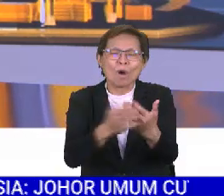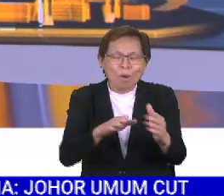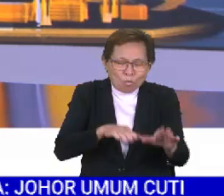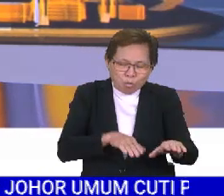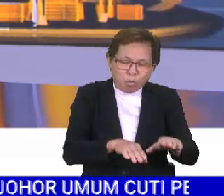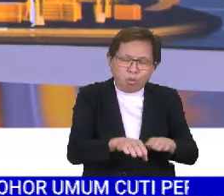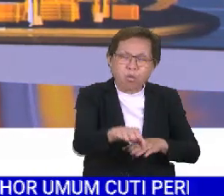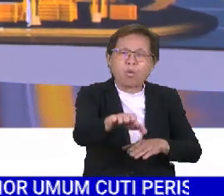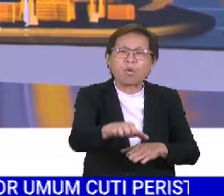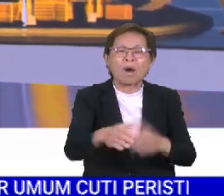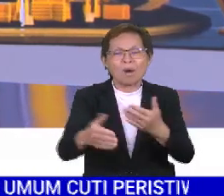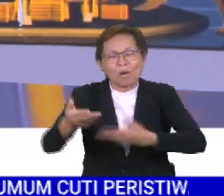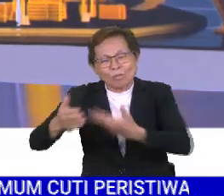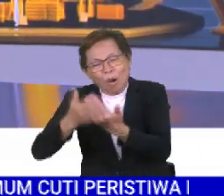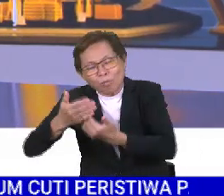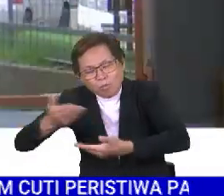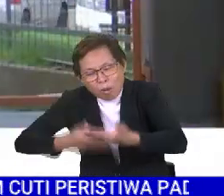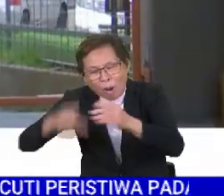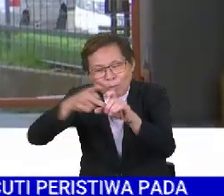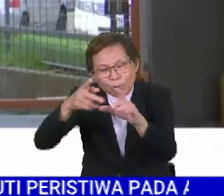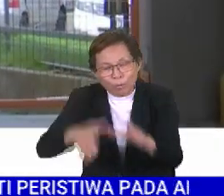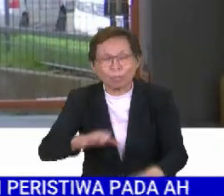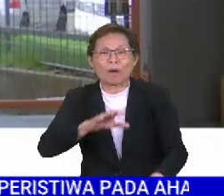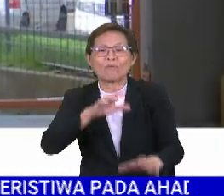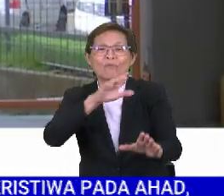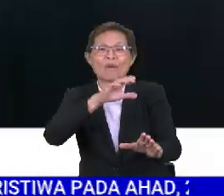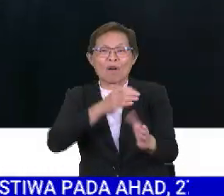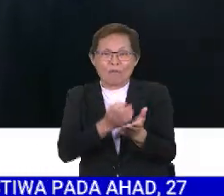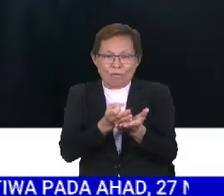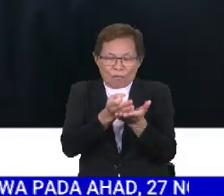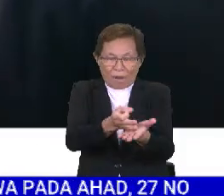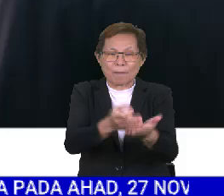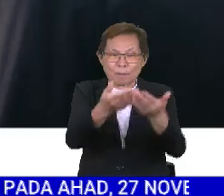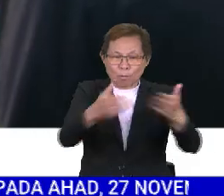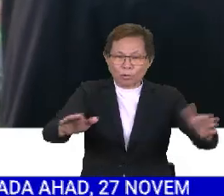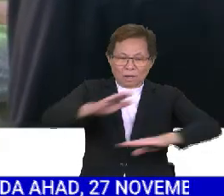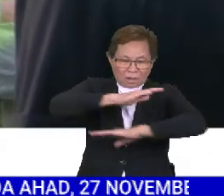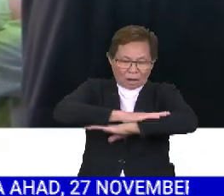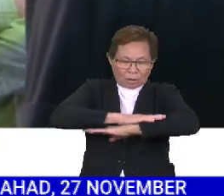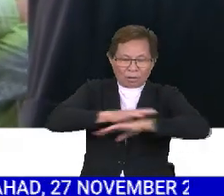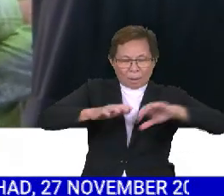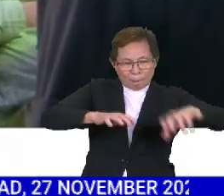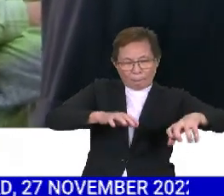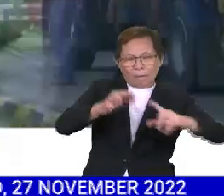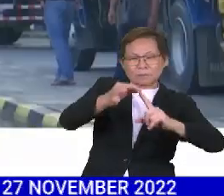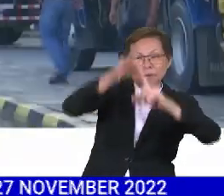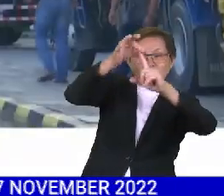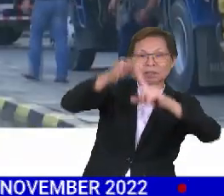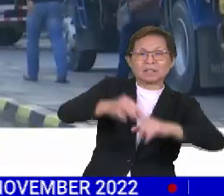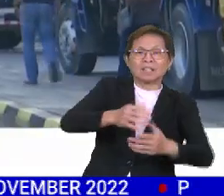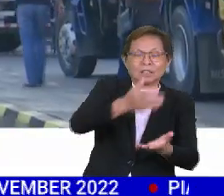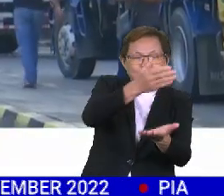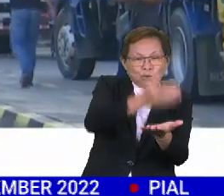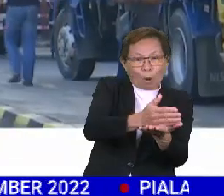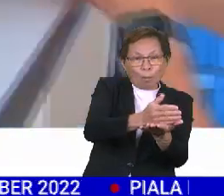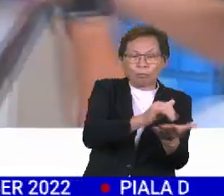urusan penumpang feri. Pihaknya bersama agensi berkaitan akan membuka kaunter imigresen di lokasi strategik di terminal